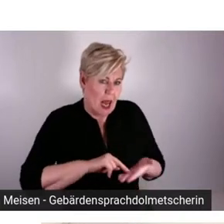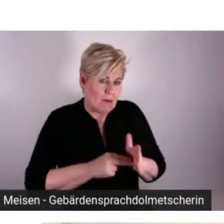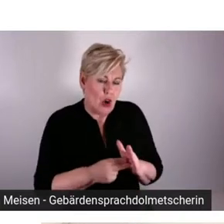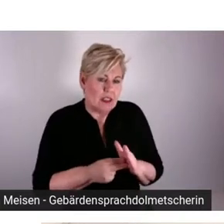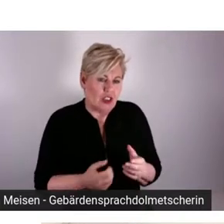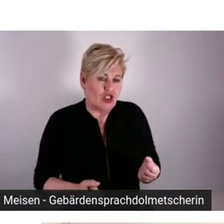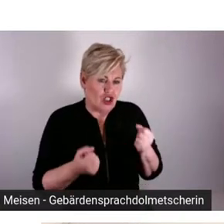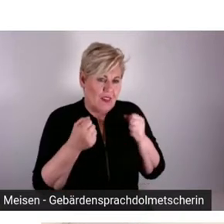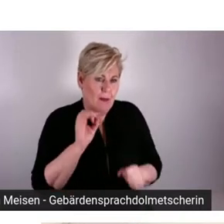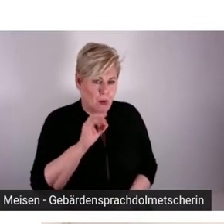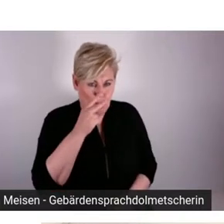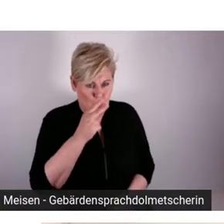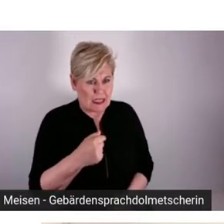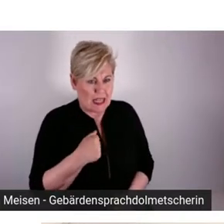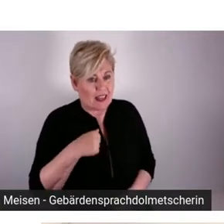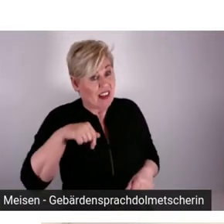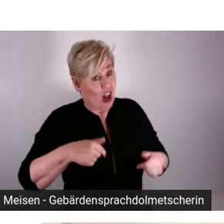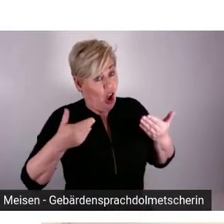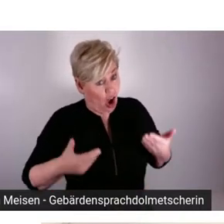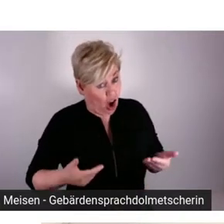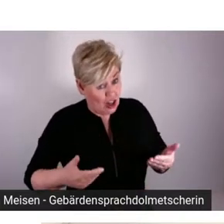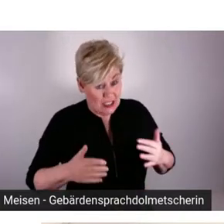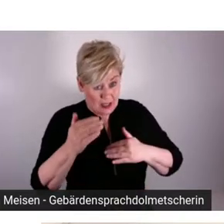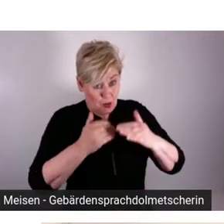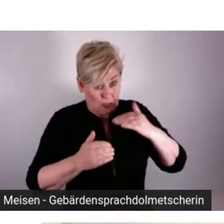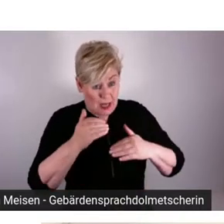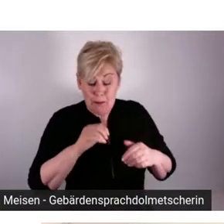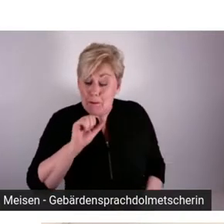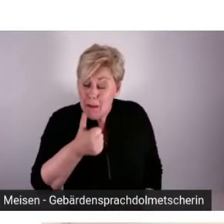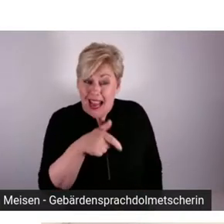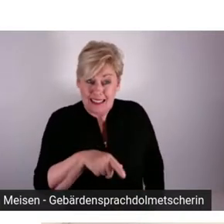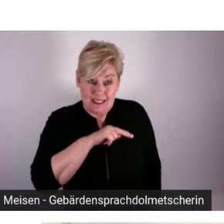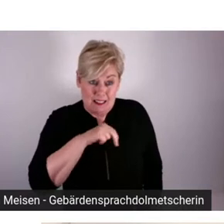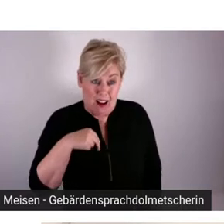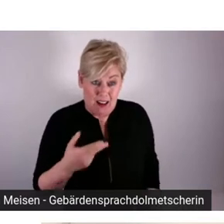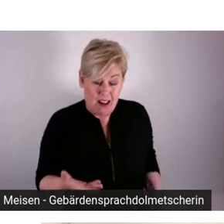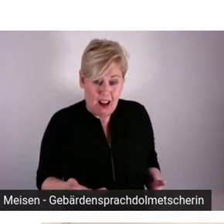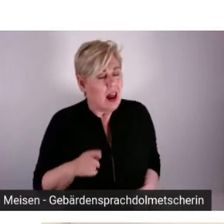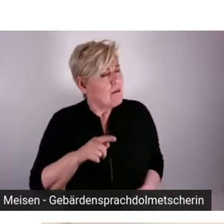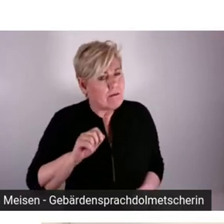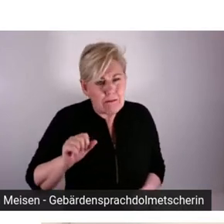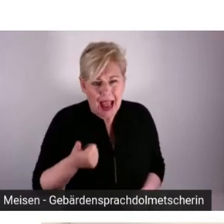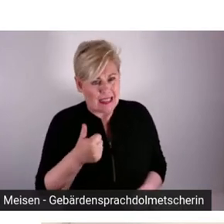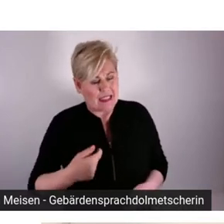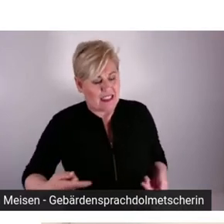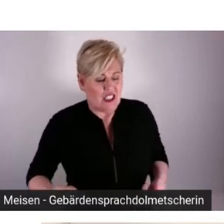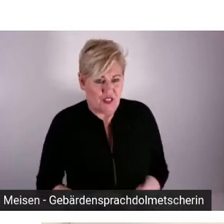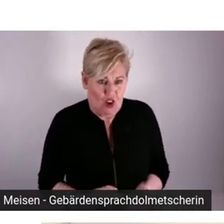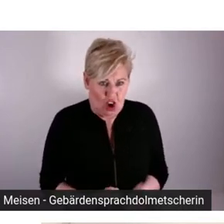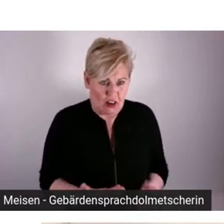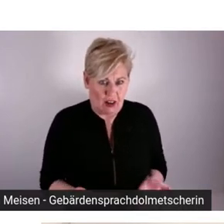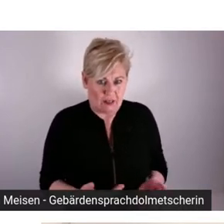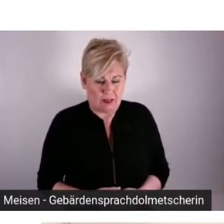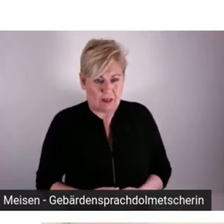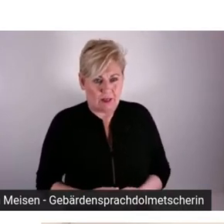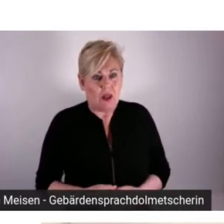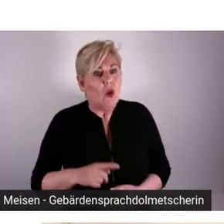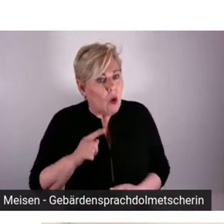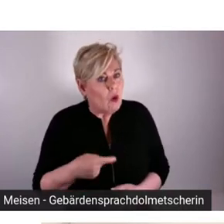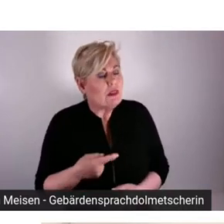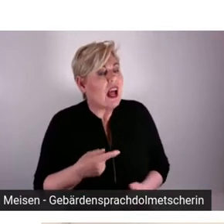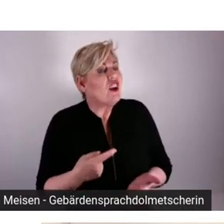richten, dass die, die im heutigen System am meisten benachteiligt sind, am meisten gefördert werden, damit sie auch den